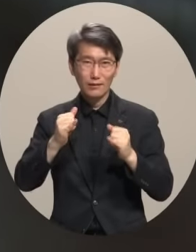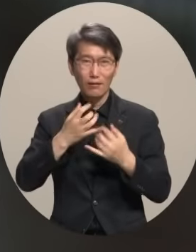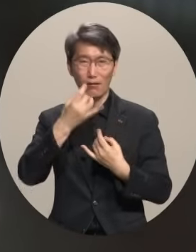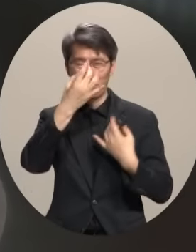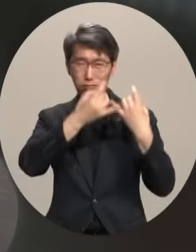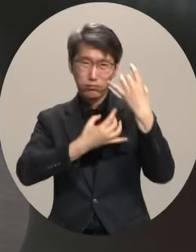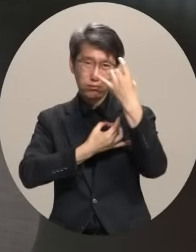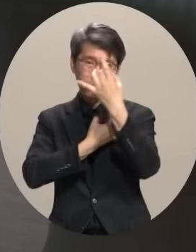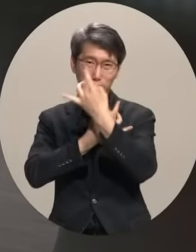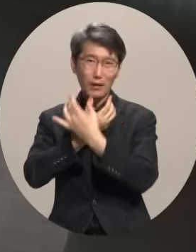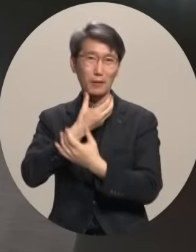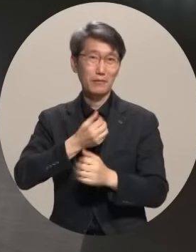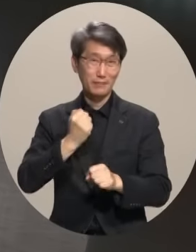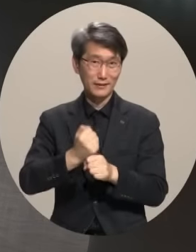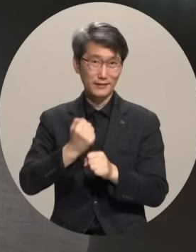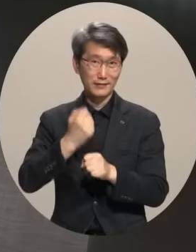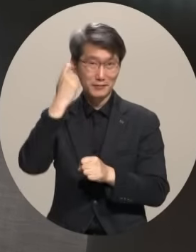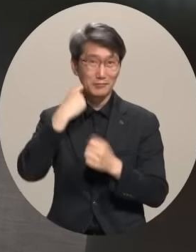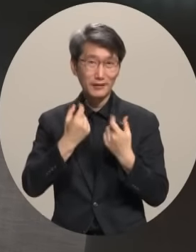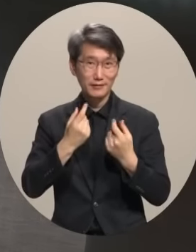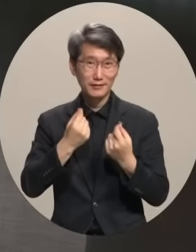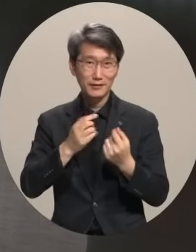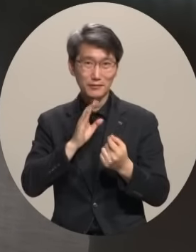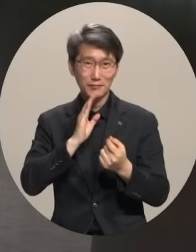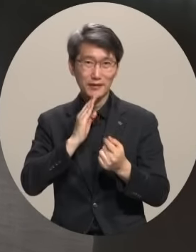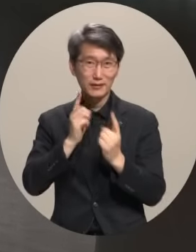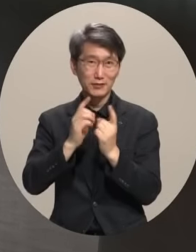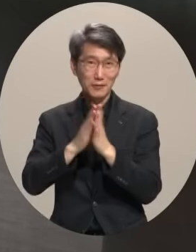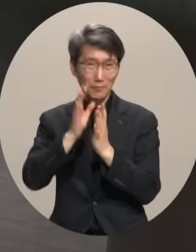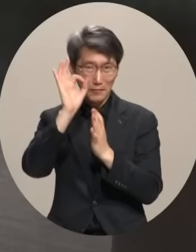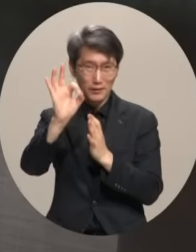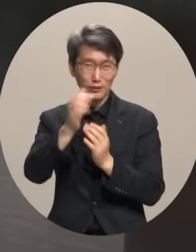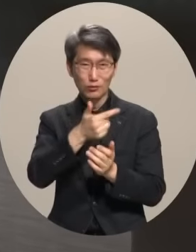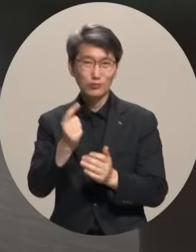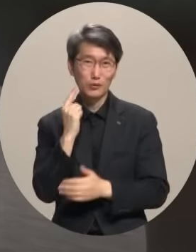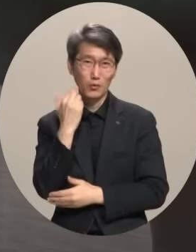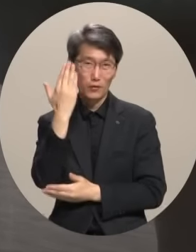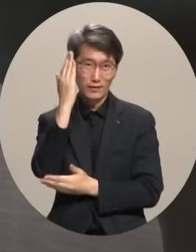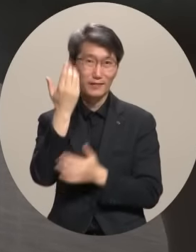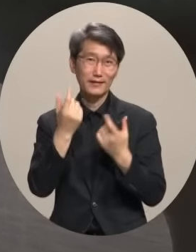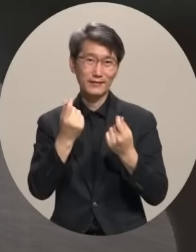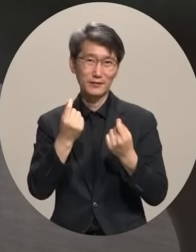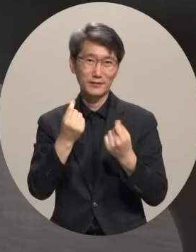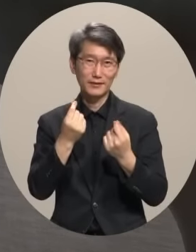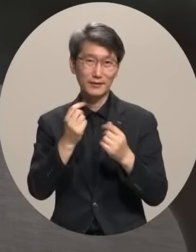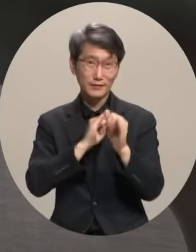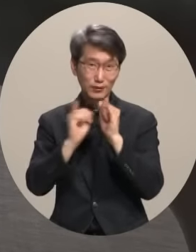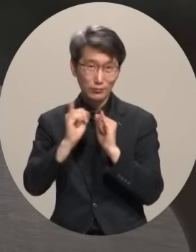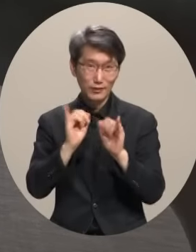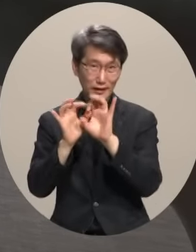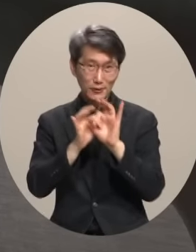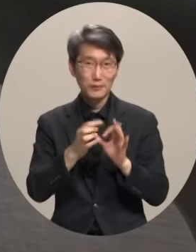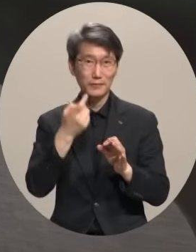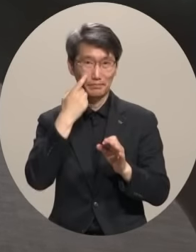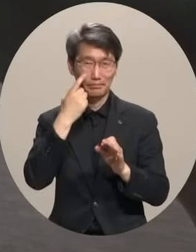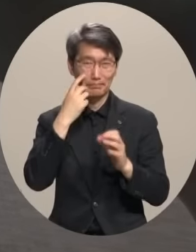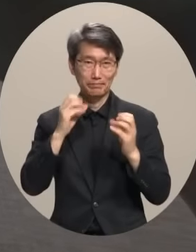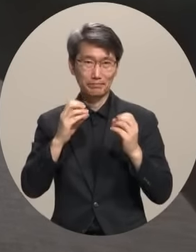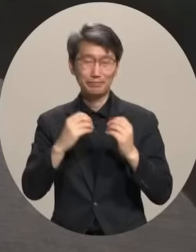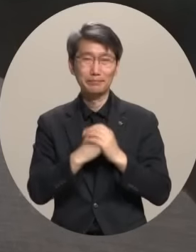행복하게 만드는 그런 느낌이 직접 볼 수 있게 돼서 너무 영광이고요 자 인터뷰 계속 이어가